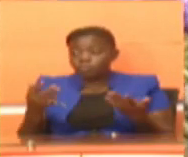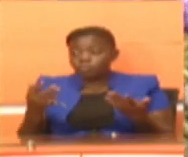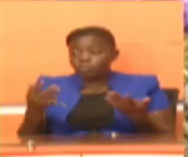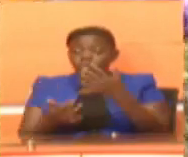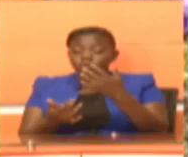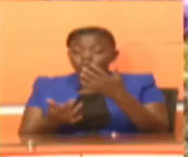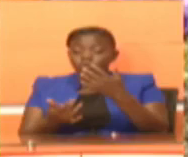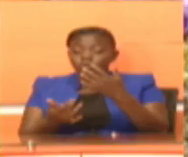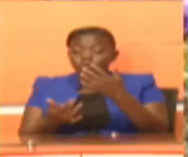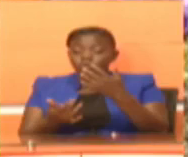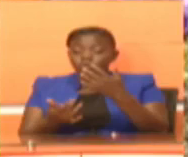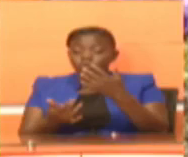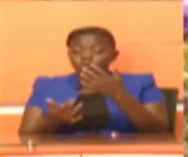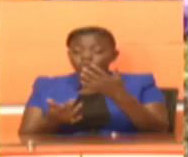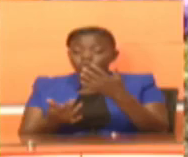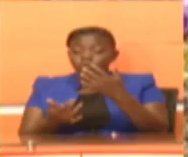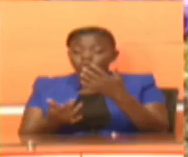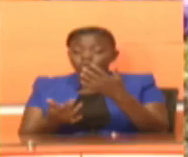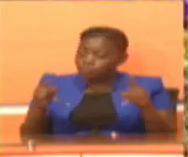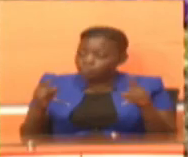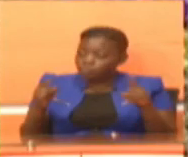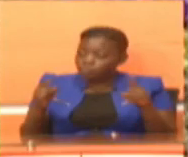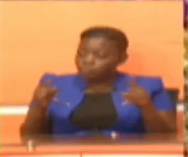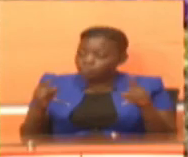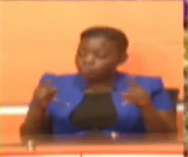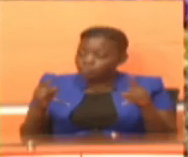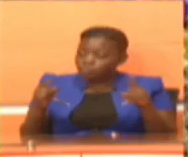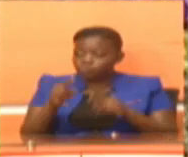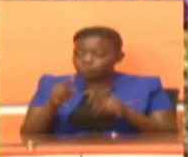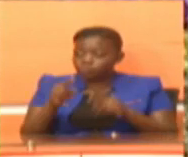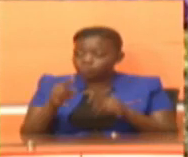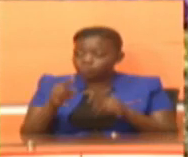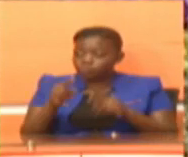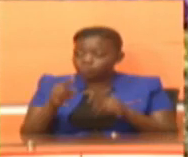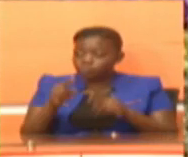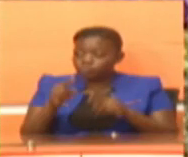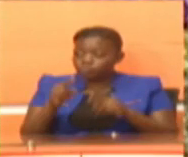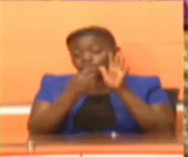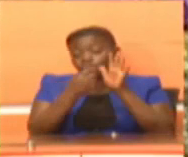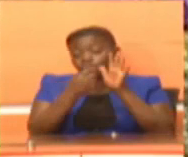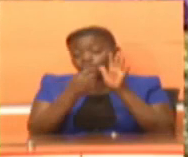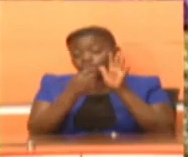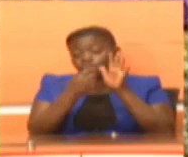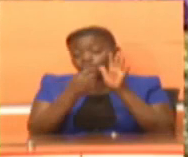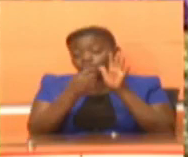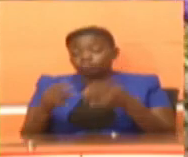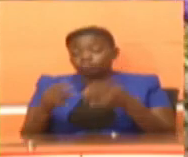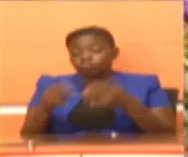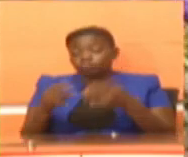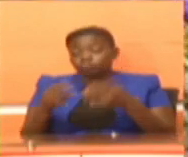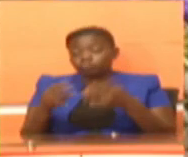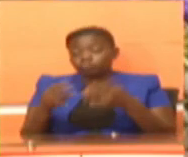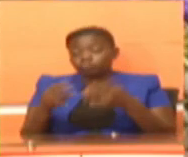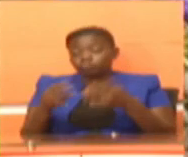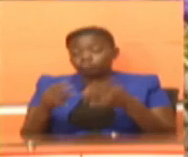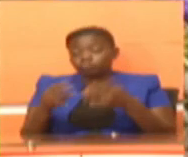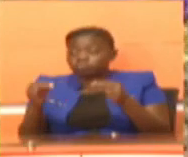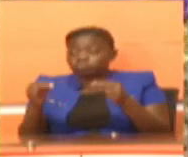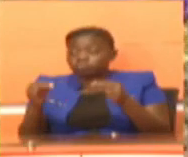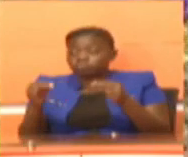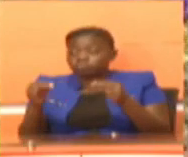nnyumba. Naye ate tulaba, tewali sayini yonna eraga nti baba baziyiridde kuba tewali wadde